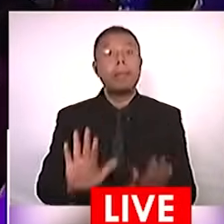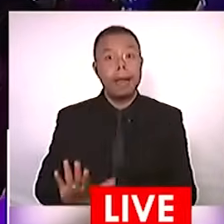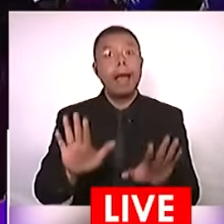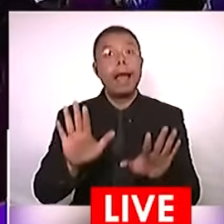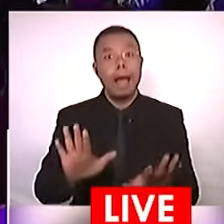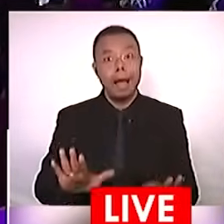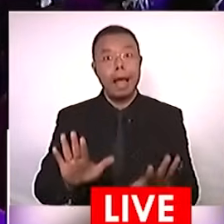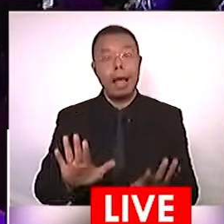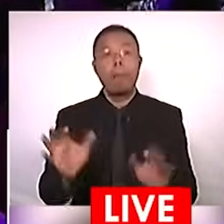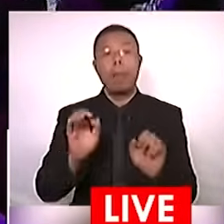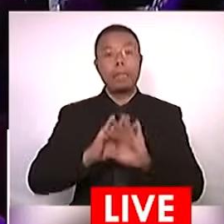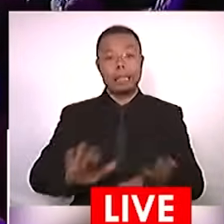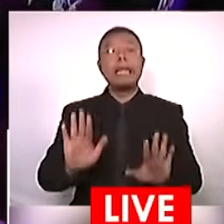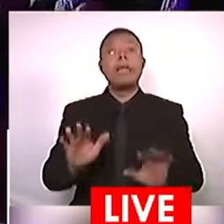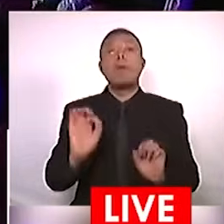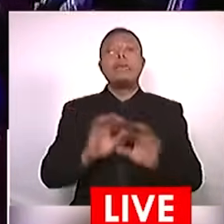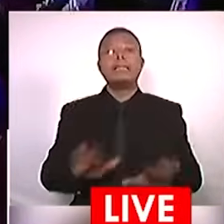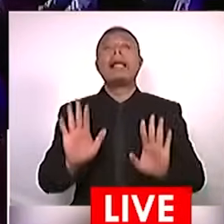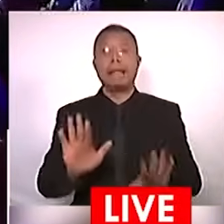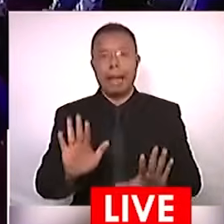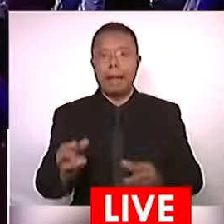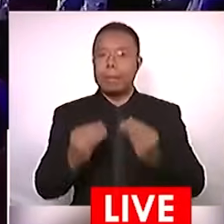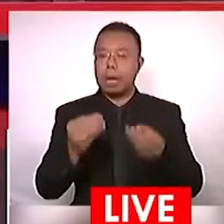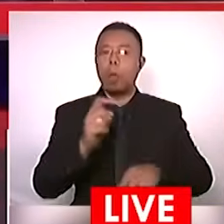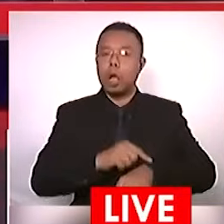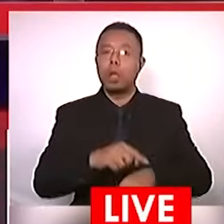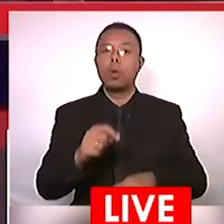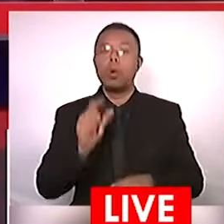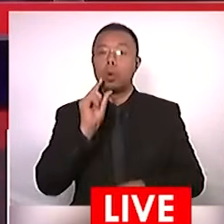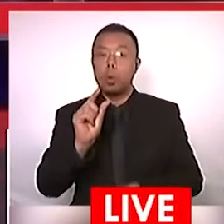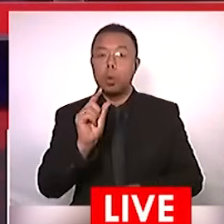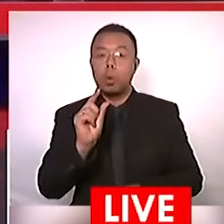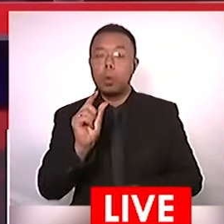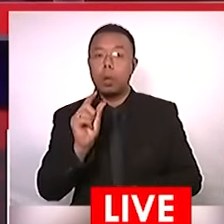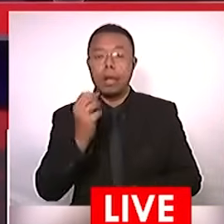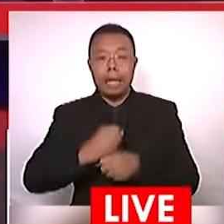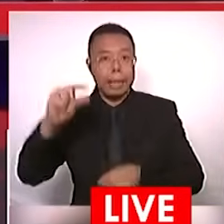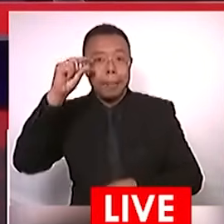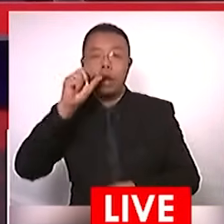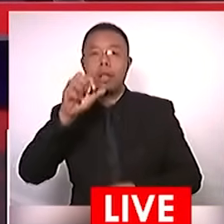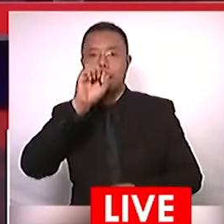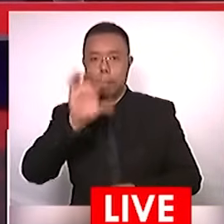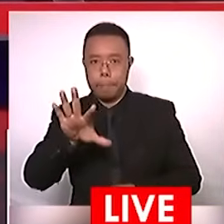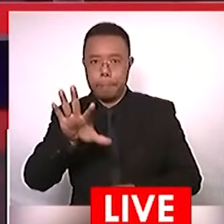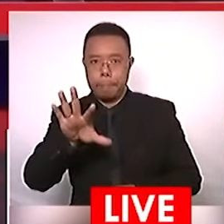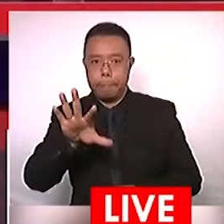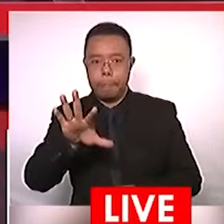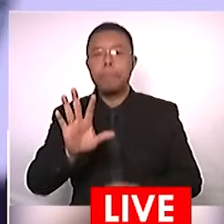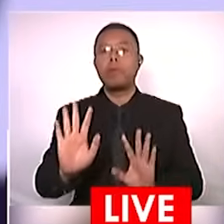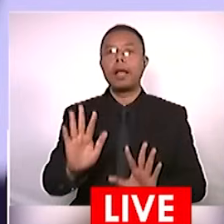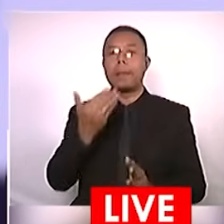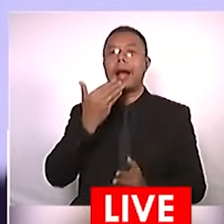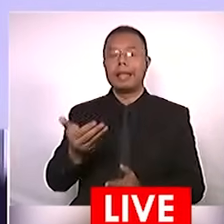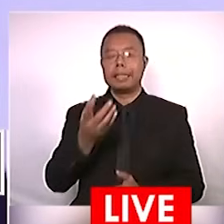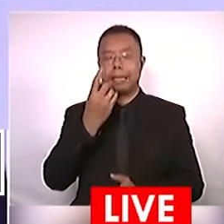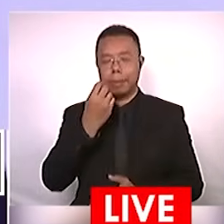selesaiih Belum sesai ini masih belum selesai kami berikan kesempatan kali kepada pakbr untuk menanggapi Baik